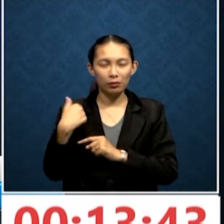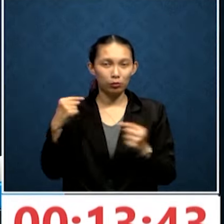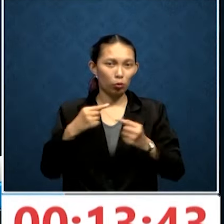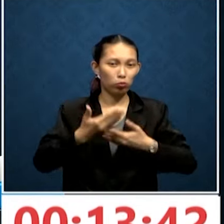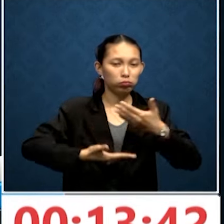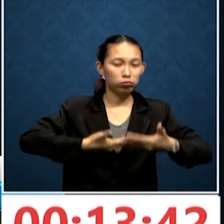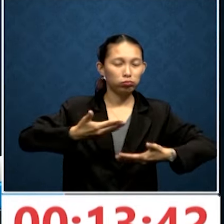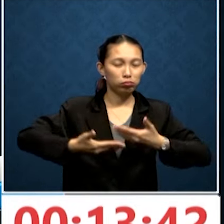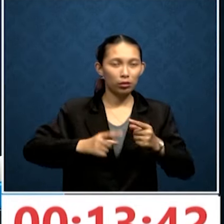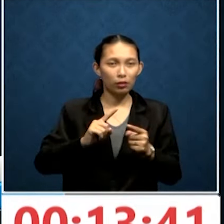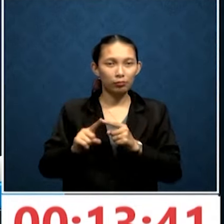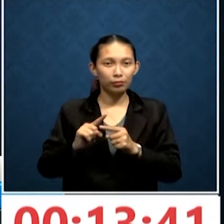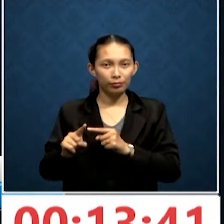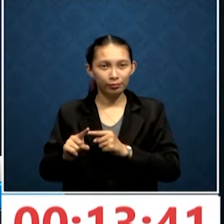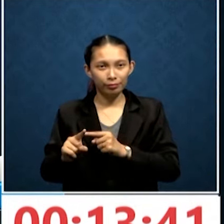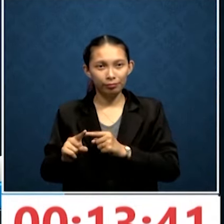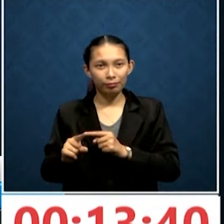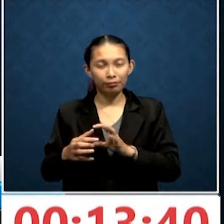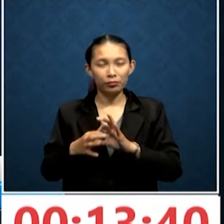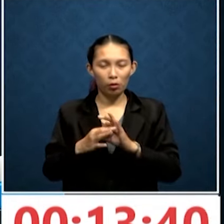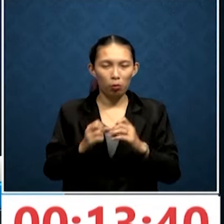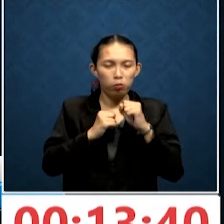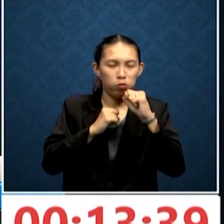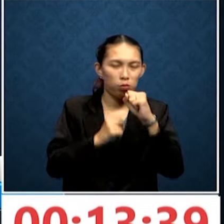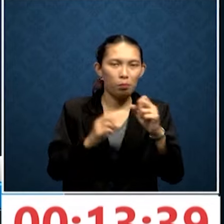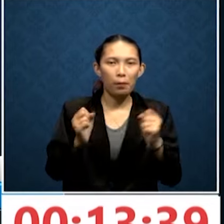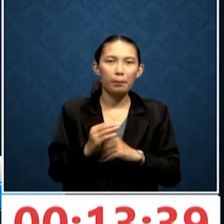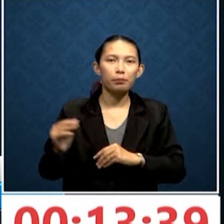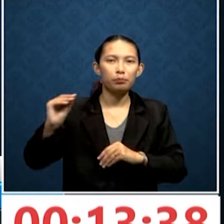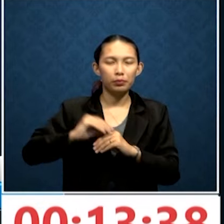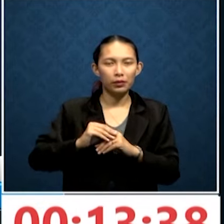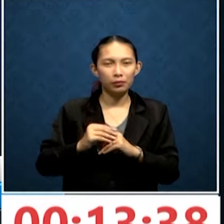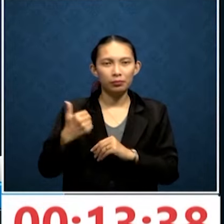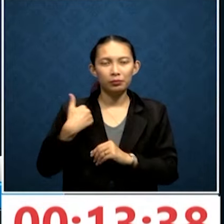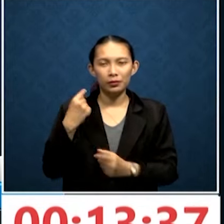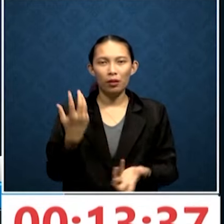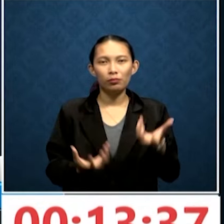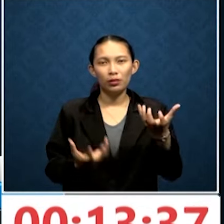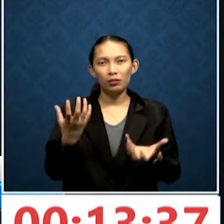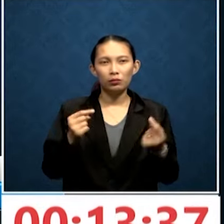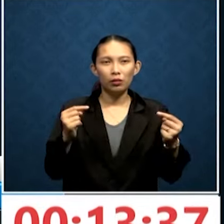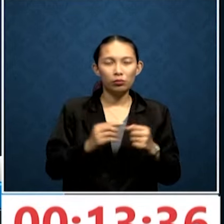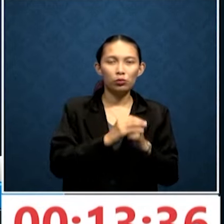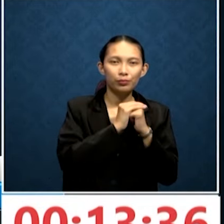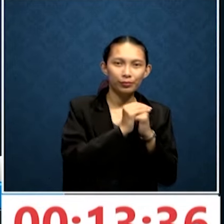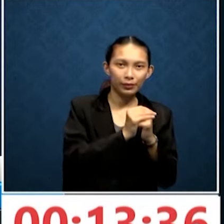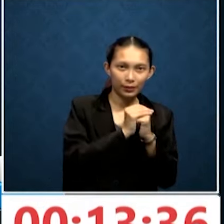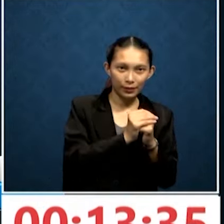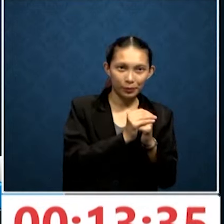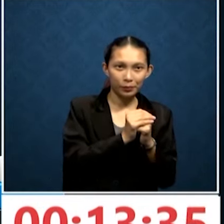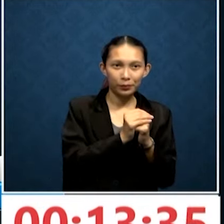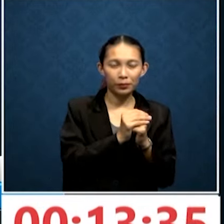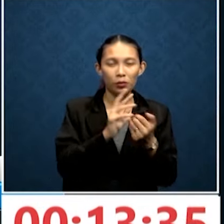กิจทางการค้าเชิงลุกมากยิ่งขึ้นมีการคานอำนาจระหว่างมหาอำนาจไม่ใ